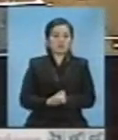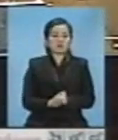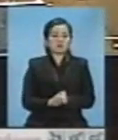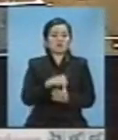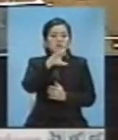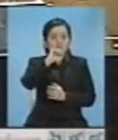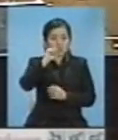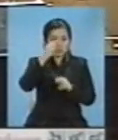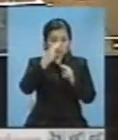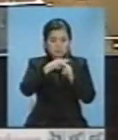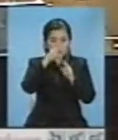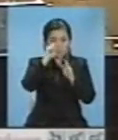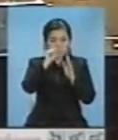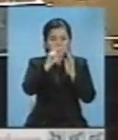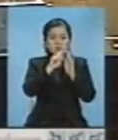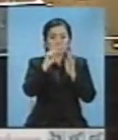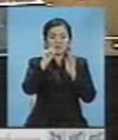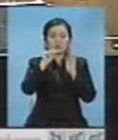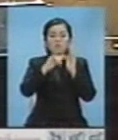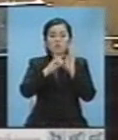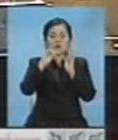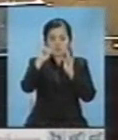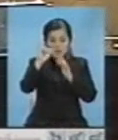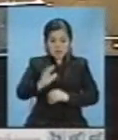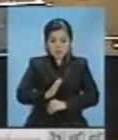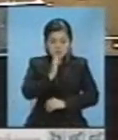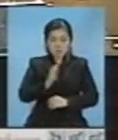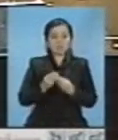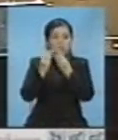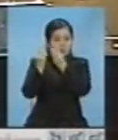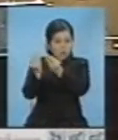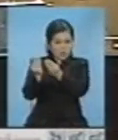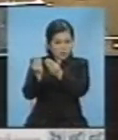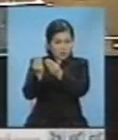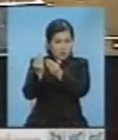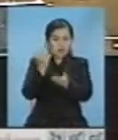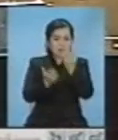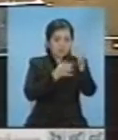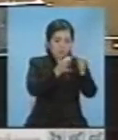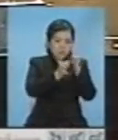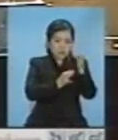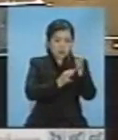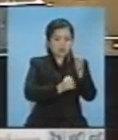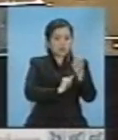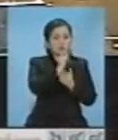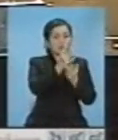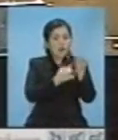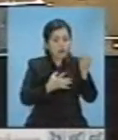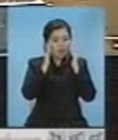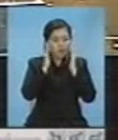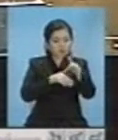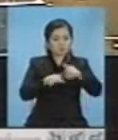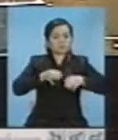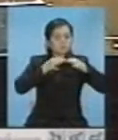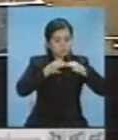ครับแล้วก็ท่านก็มีสิทธิ์ที่จะลุกขึ้นอภิปรายในข้อเท็จจริงอะไรก็ว่ากันไปประชาชนเขาจะตัดสิน